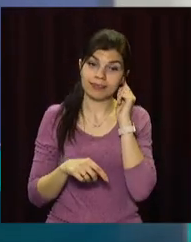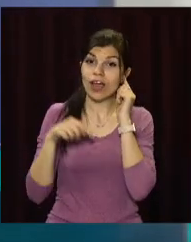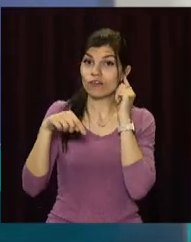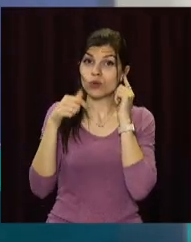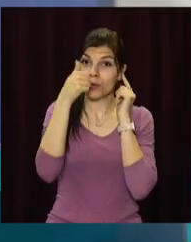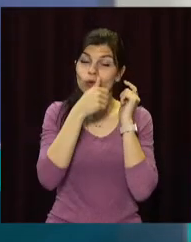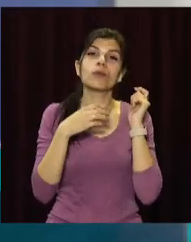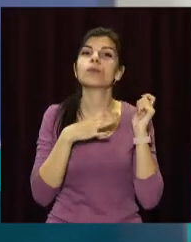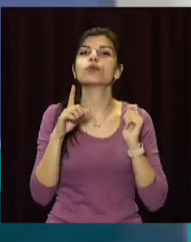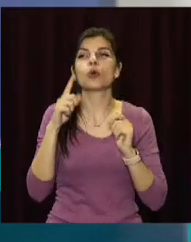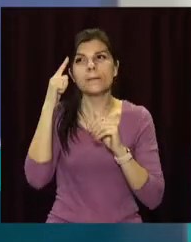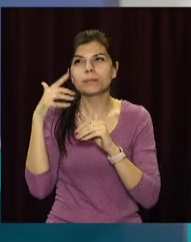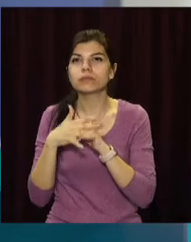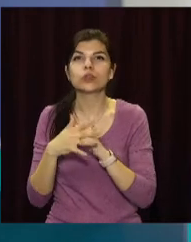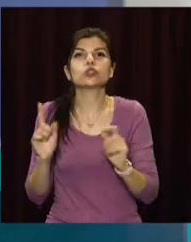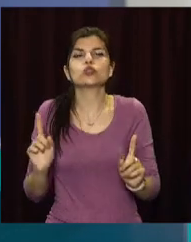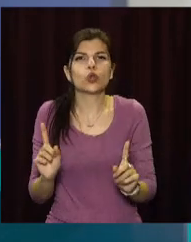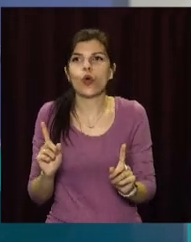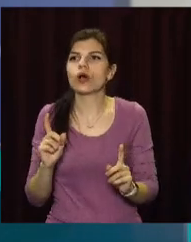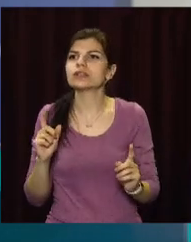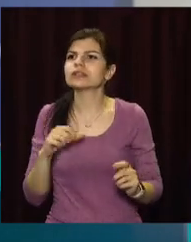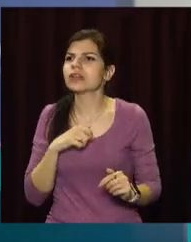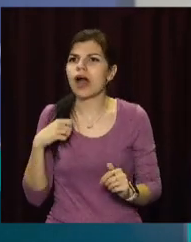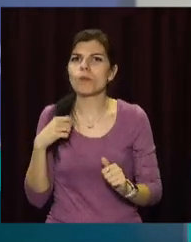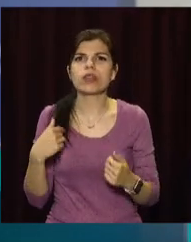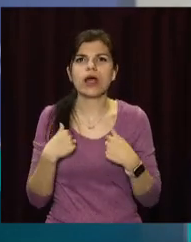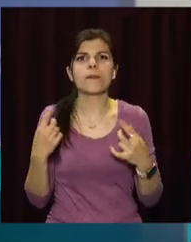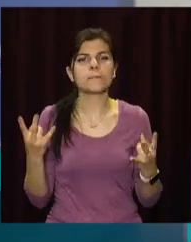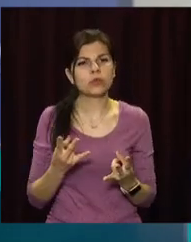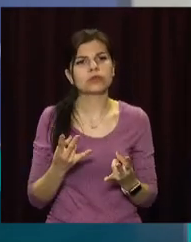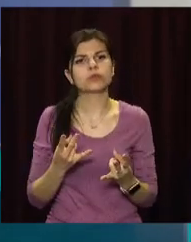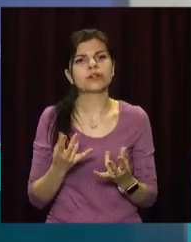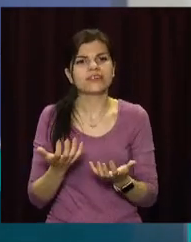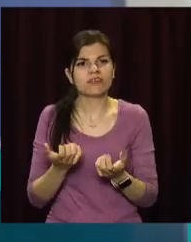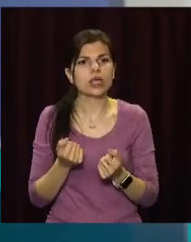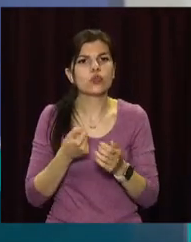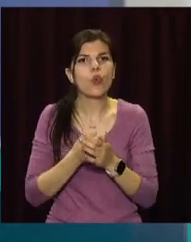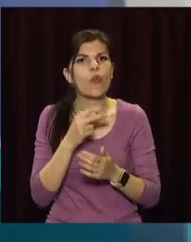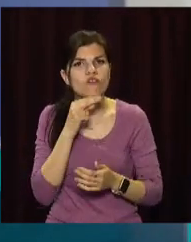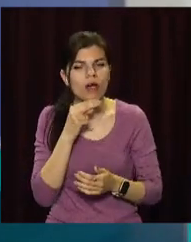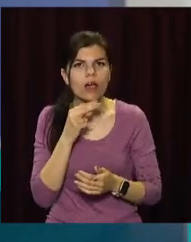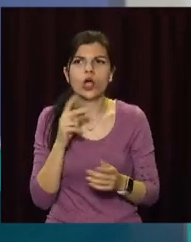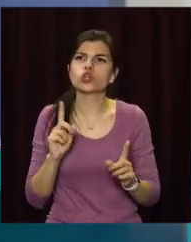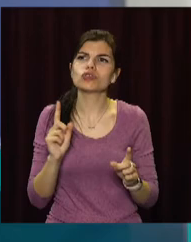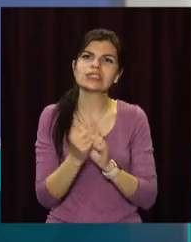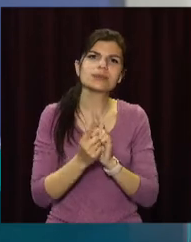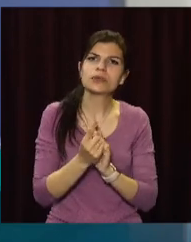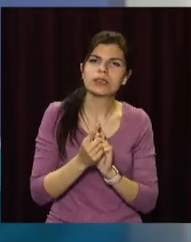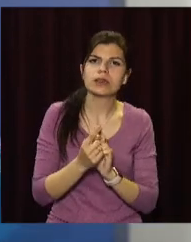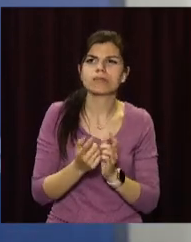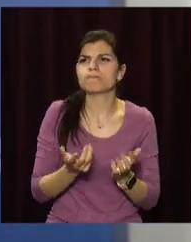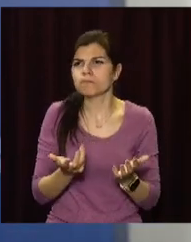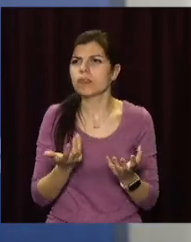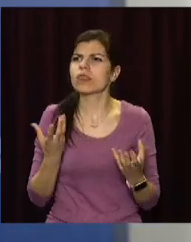підхід, щоб зрозуміти, що саме нам потрібно взяти до уваги, що змінити,